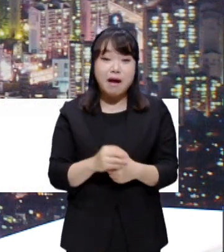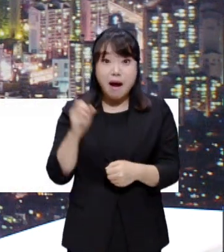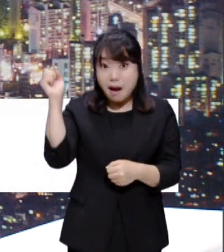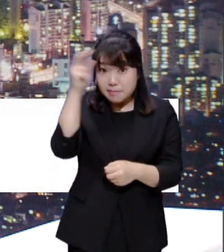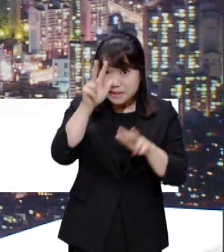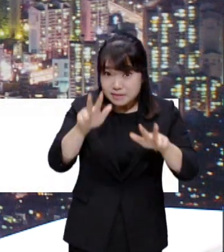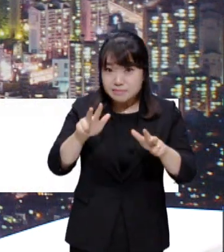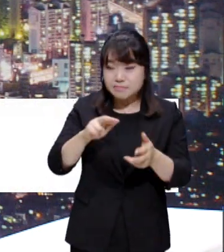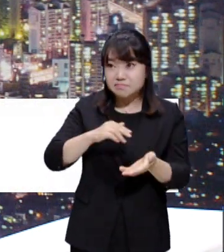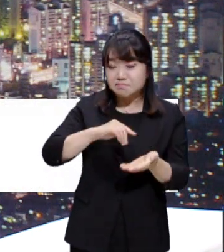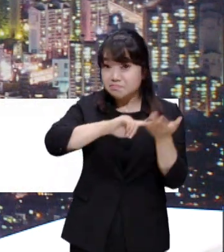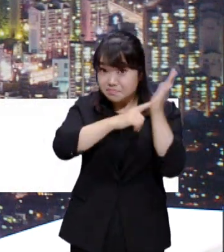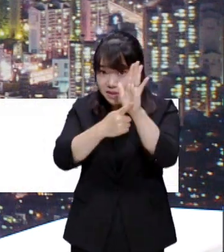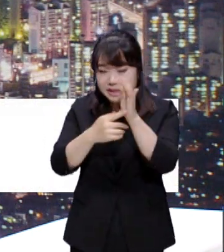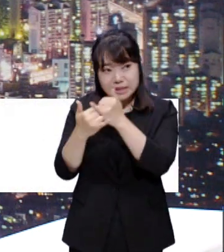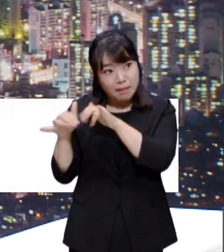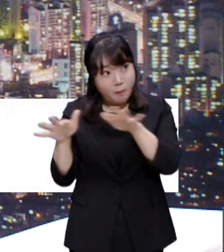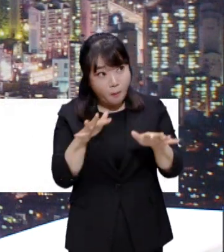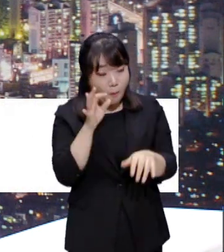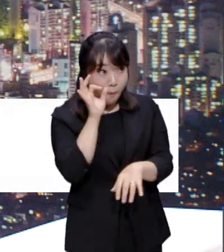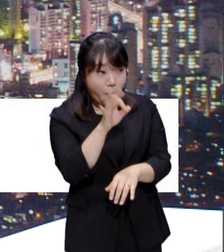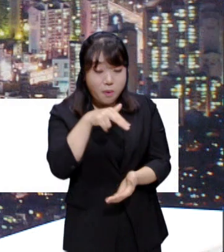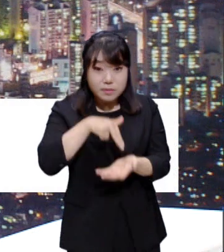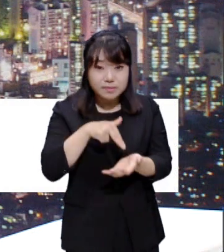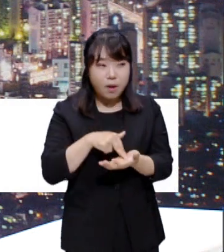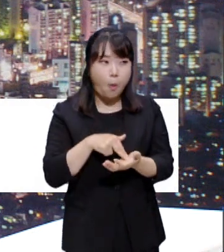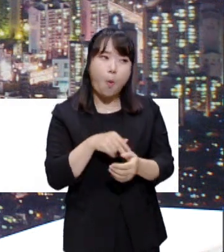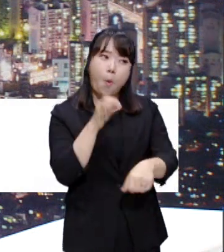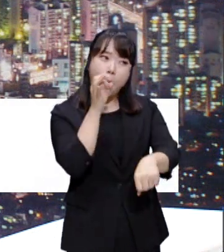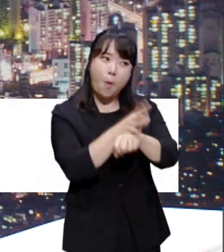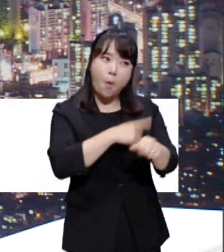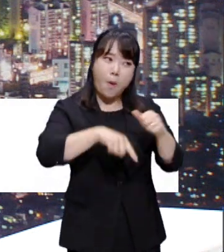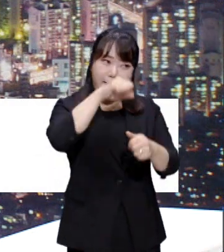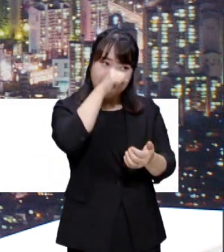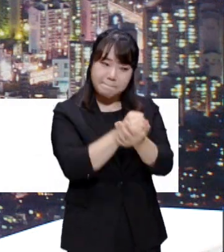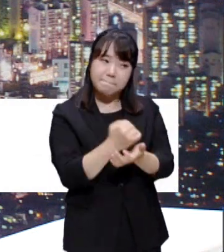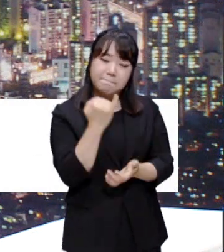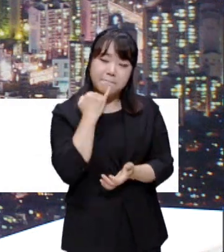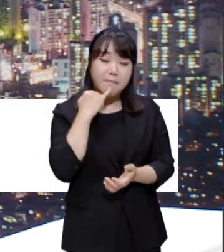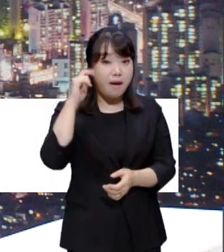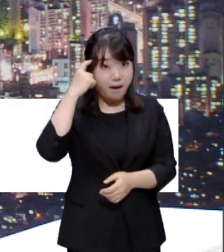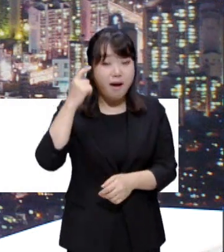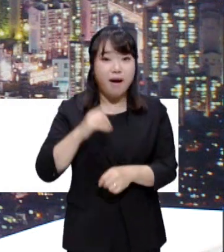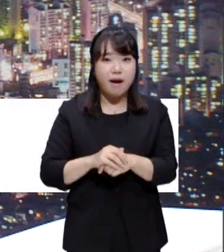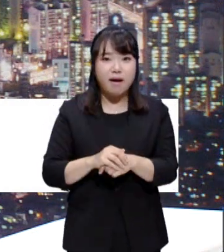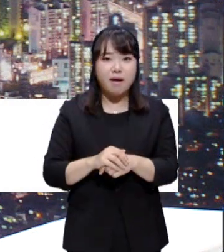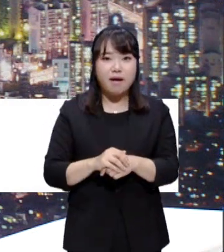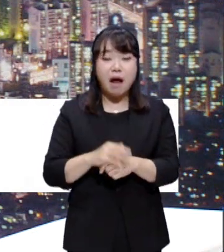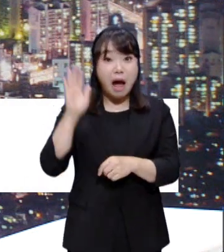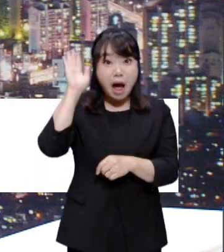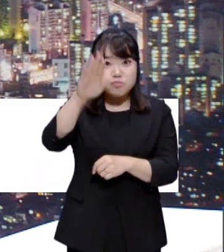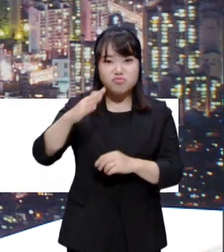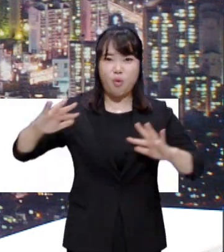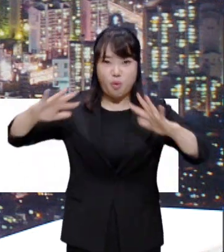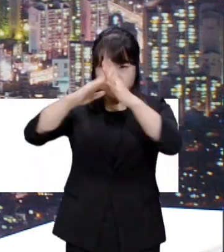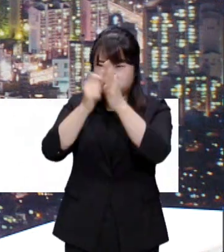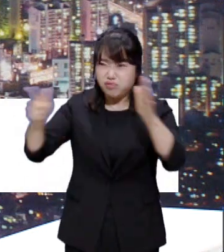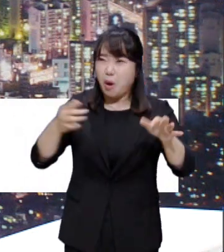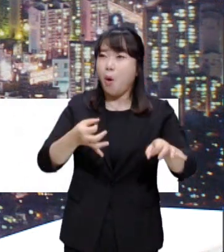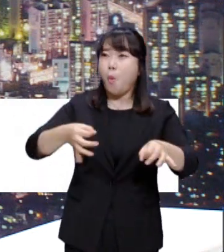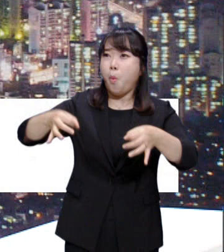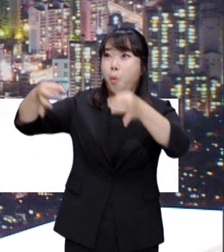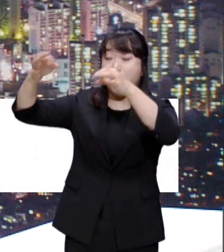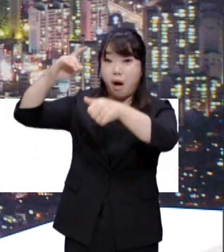더 좋은, 그러니까 구매자들 입장에서는 더 좋은 상황일 수도 있다는 거죠. 쉽게 말해서 공사비가 앞으로 올라간다는 얘기죠.